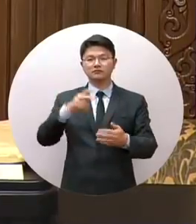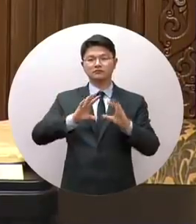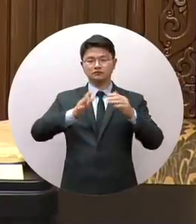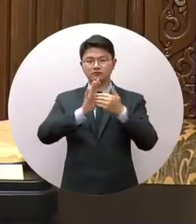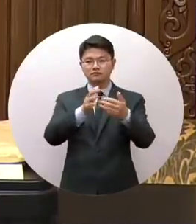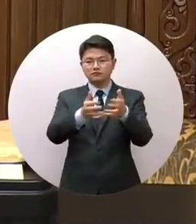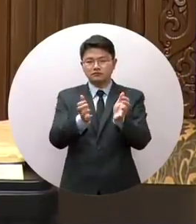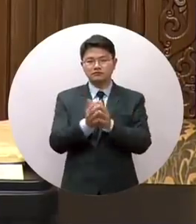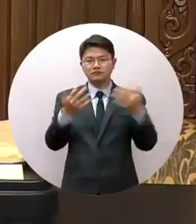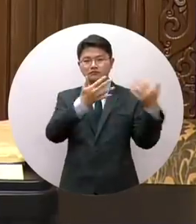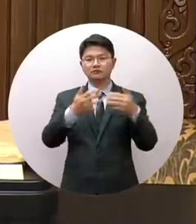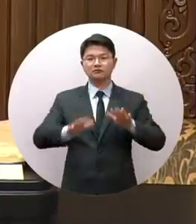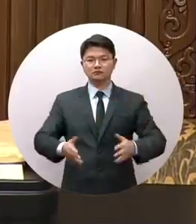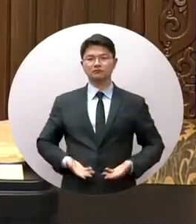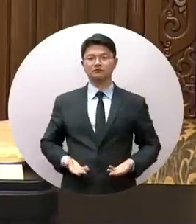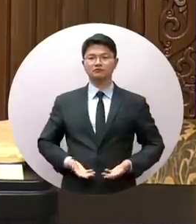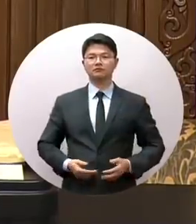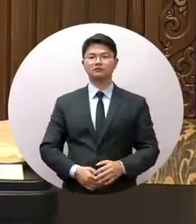质询，现在休息。